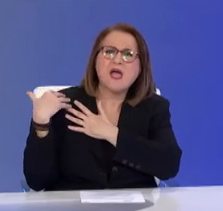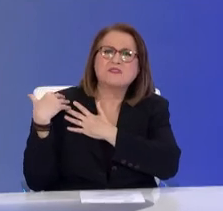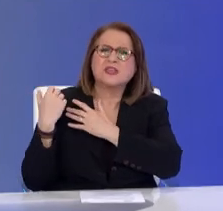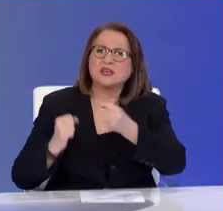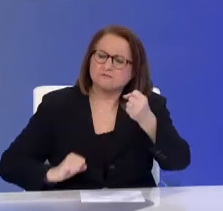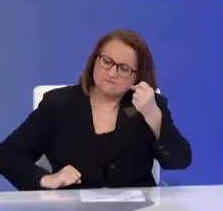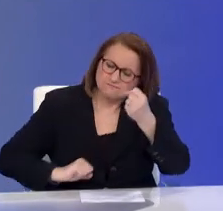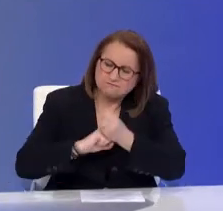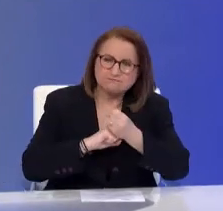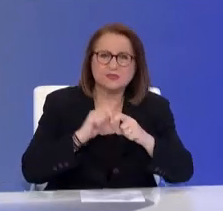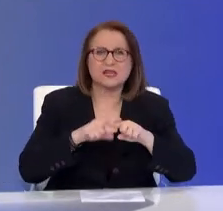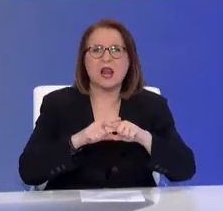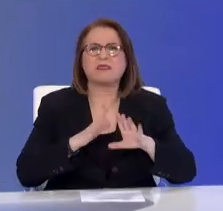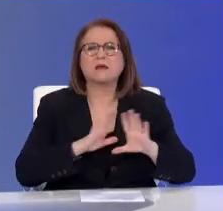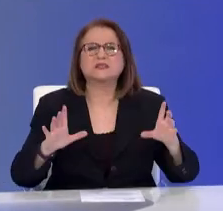την εποχή.